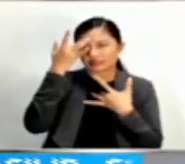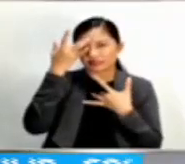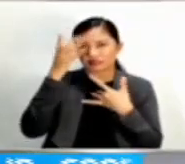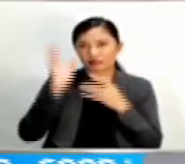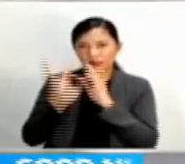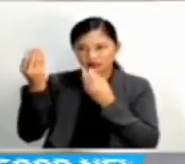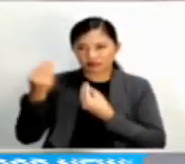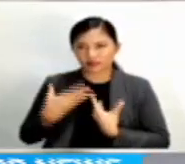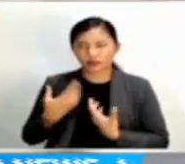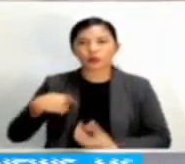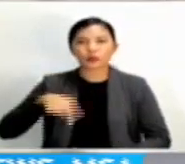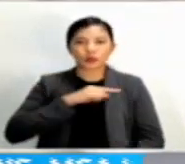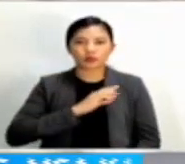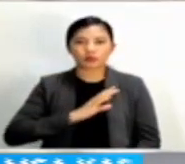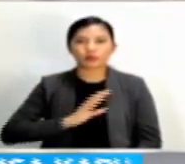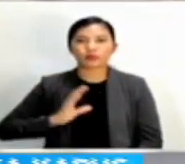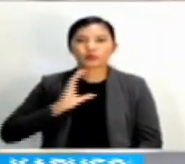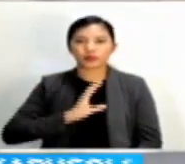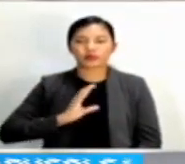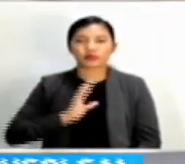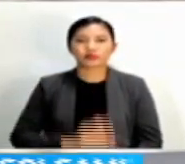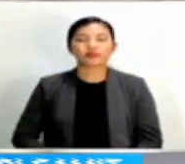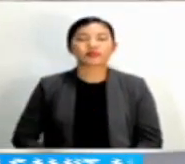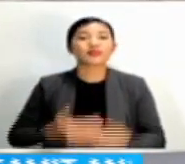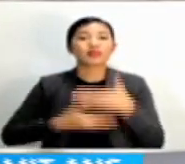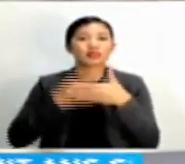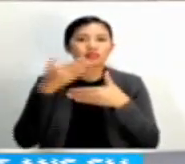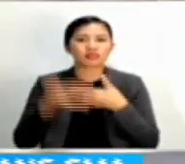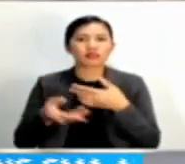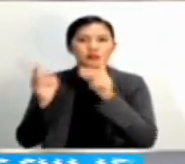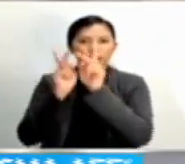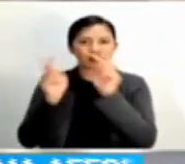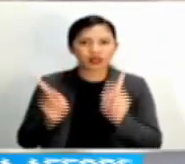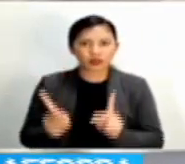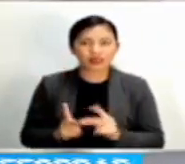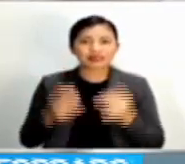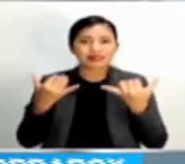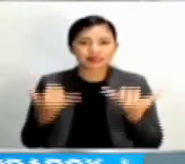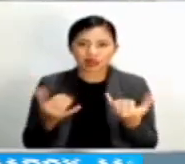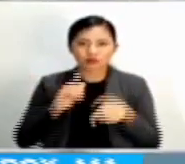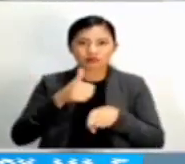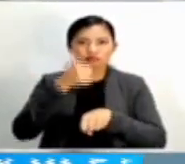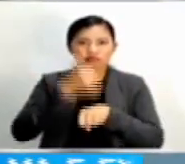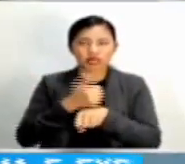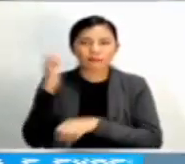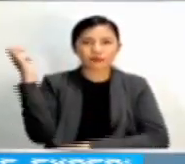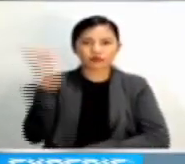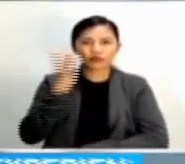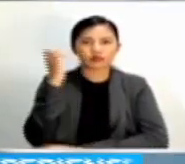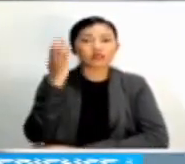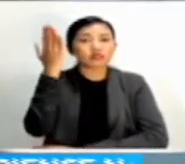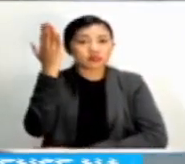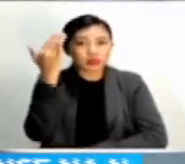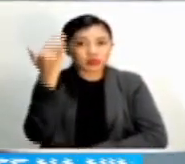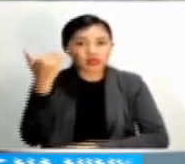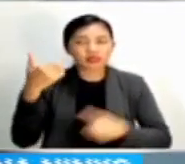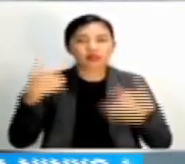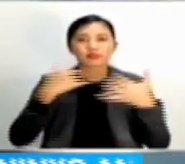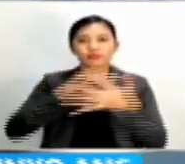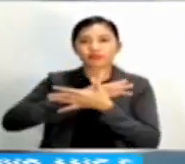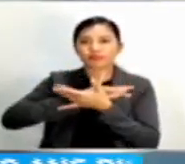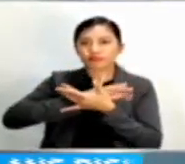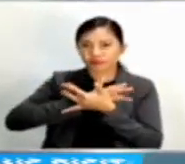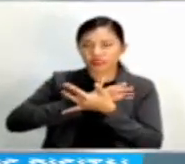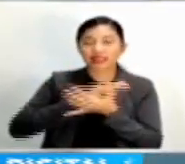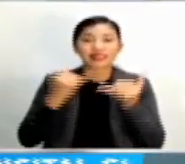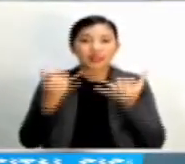Nasa state of calamity na ang Palawan dahil po sa pagdami ng kaso ng COVID. Kaya magagamit na nila ang kanilang quick response fund contra